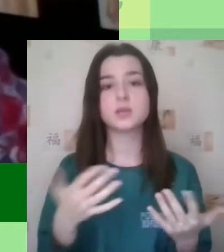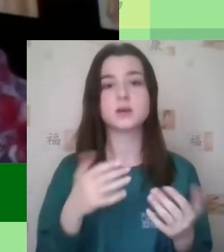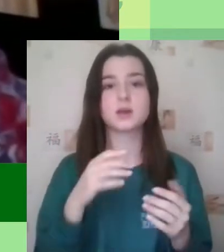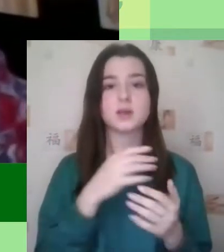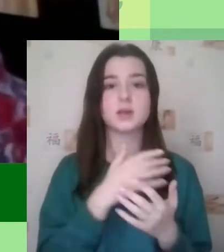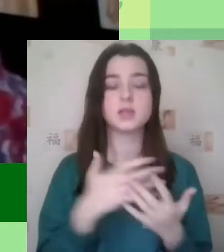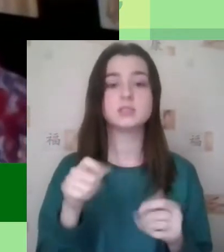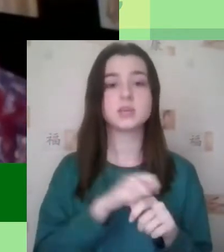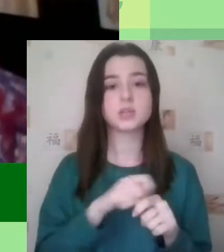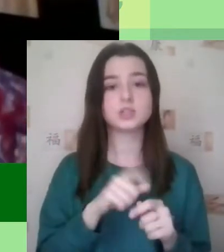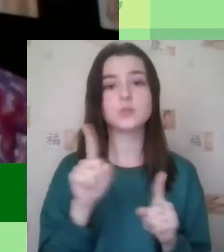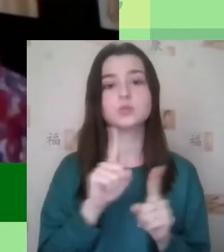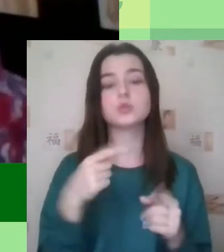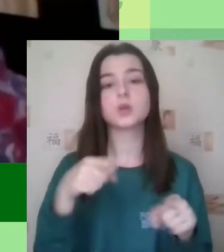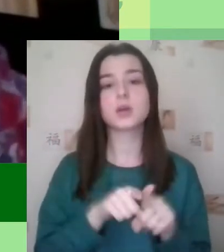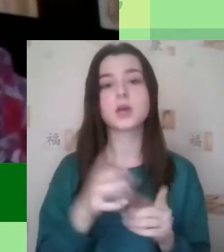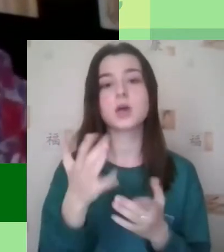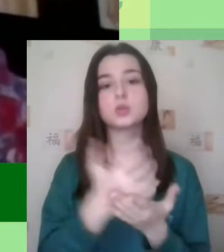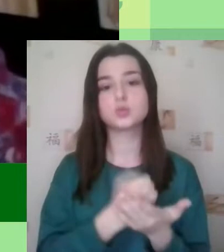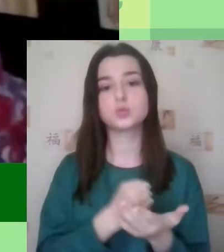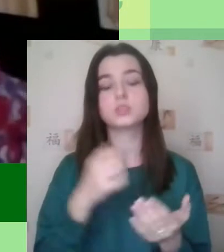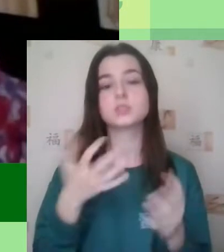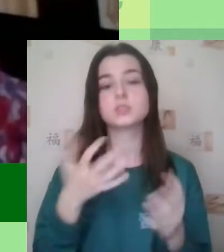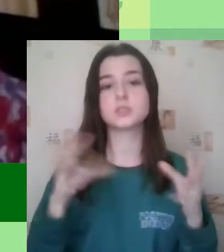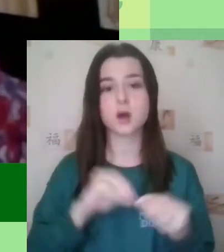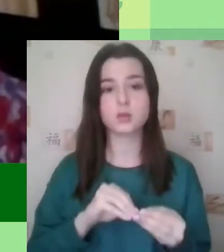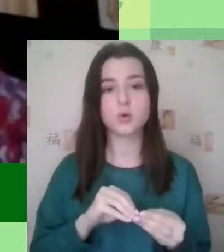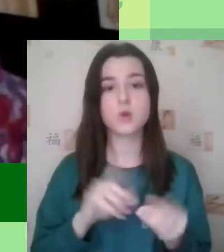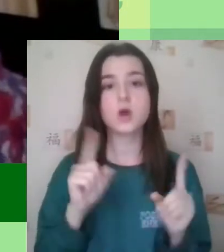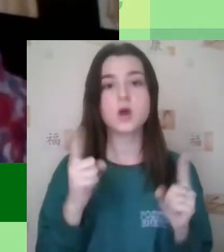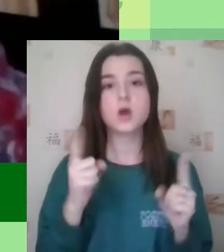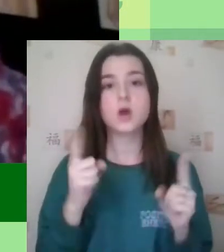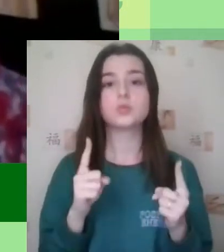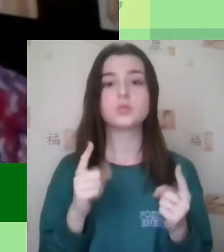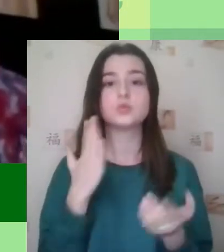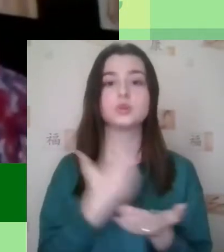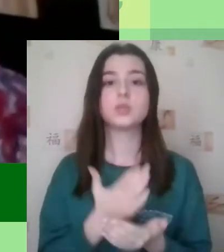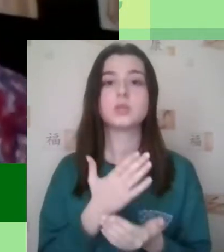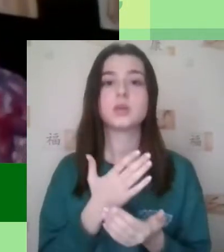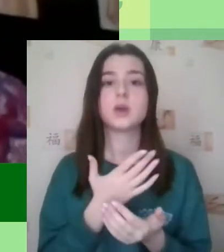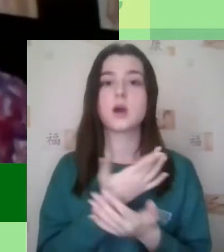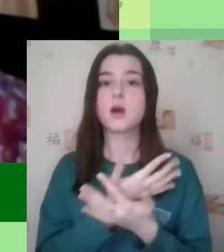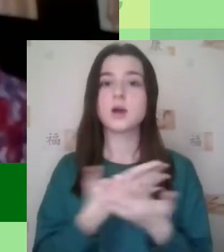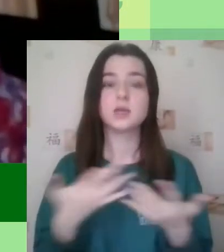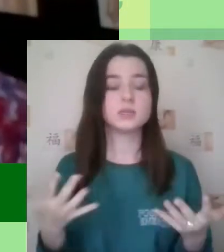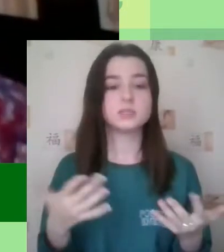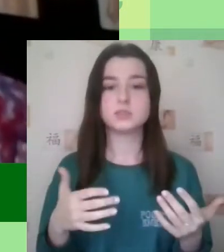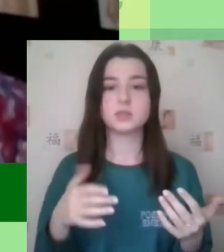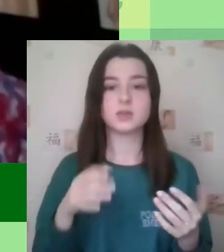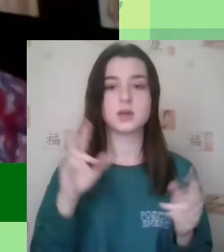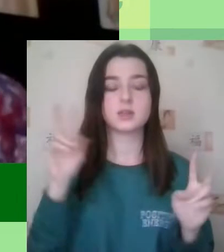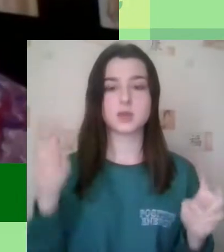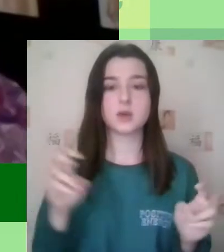По-перше, ми поговоримо про те, що таке ресурси загалом, тому що є розначення з цієї теми.